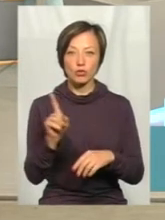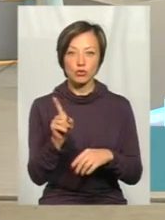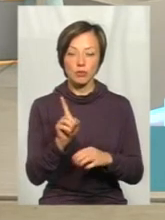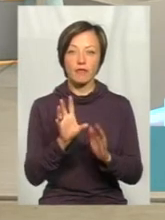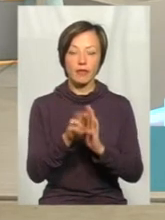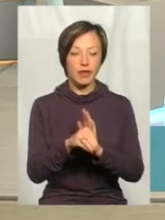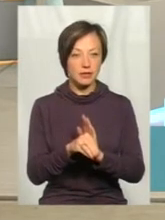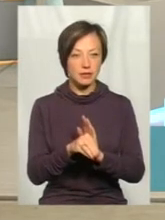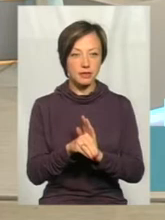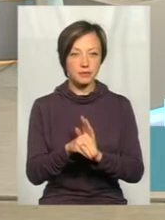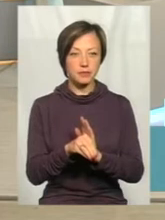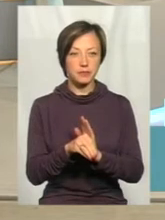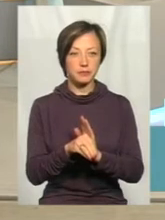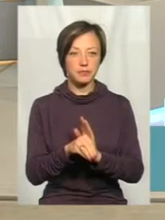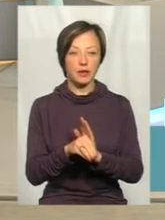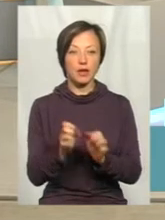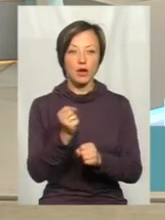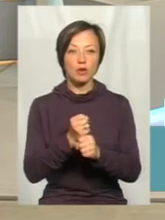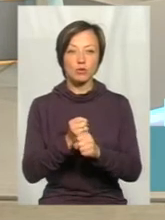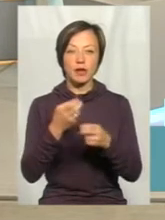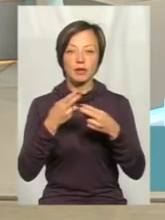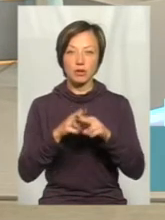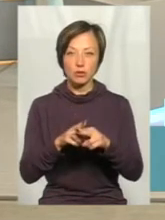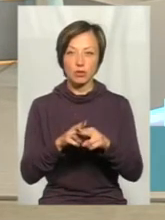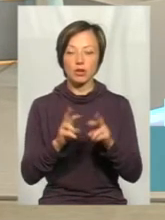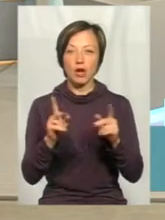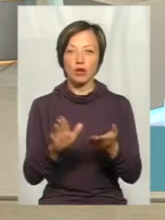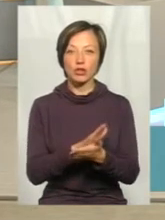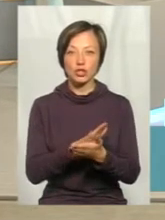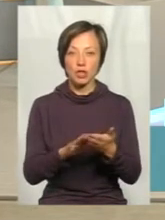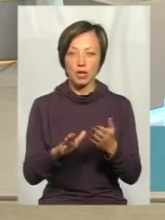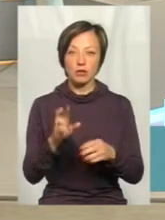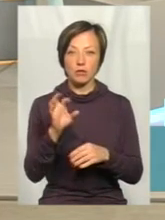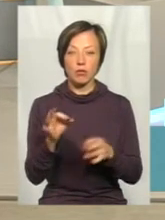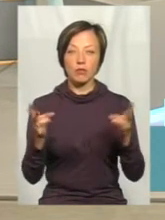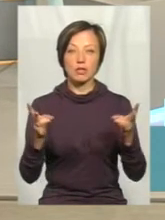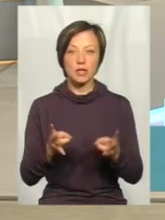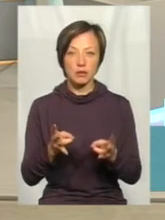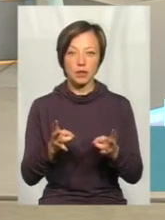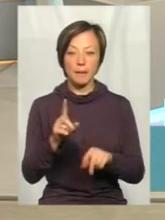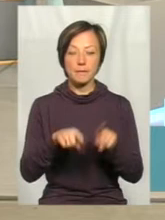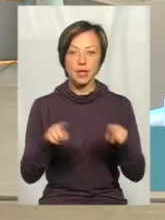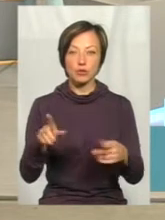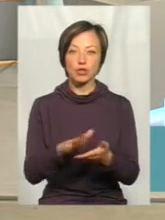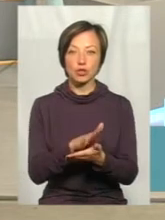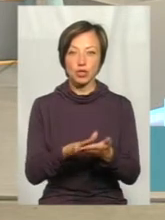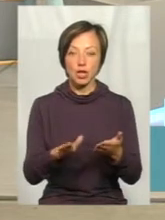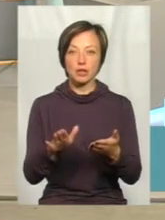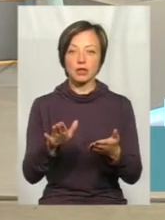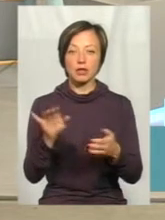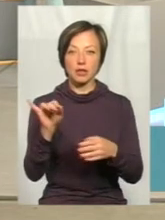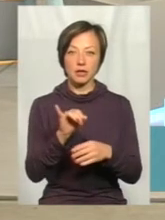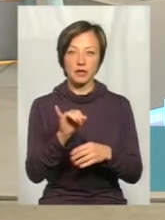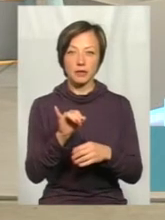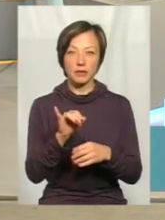внести, якби розробляти технології, як їх очищати через те, що їх потрібно періодично і очищати, мити, і